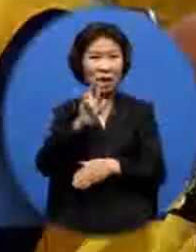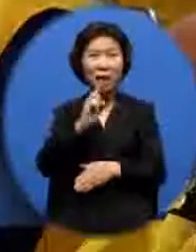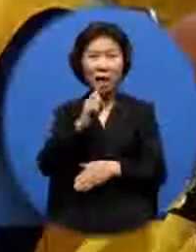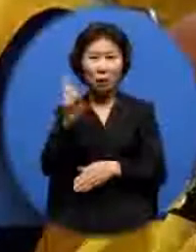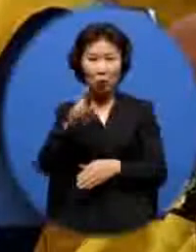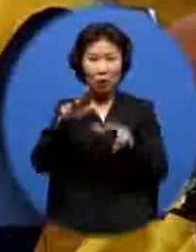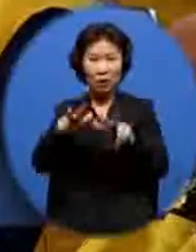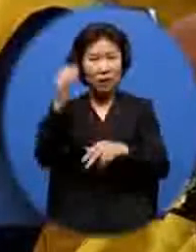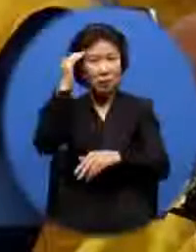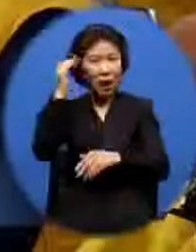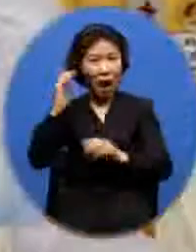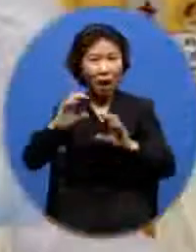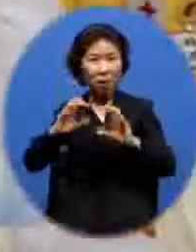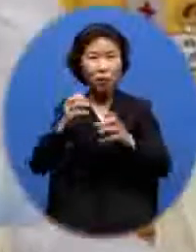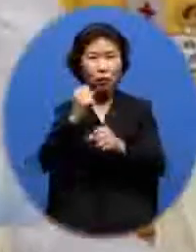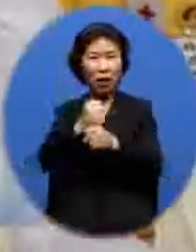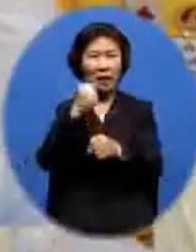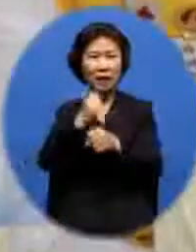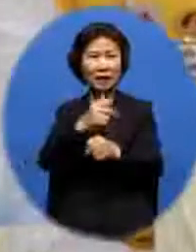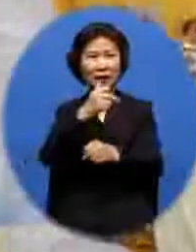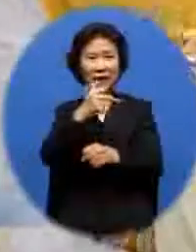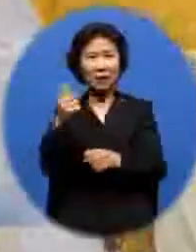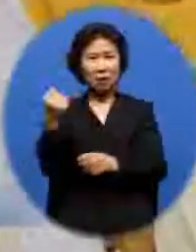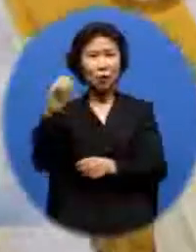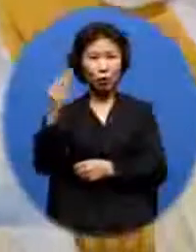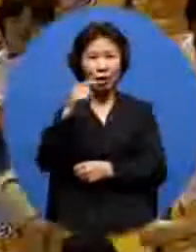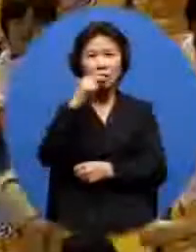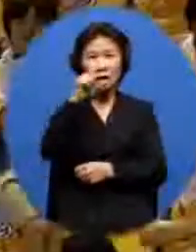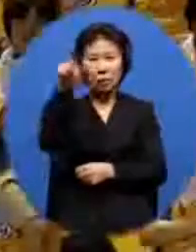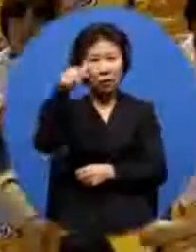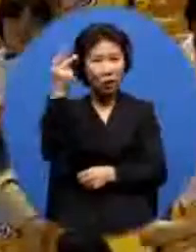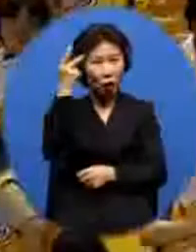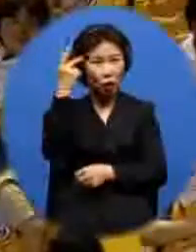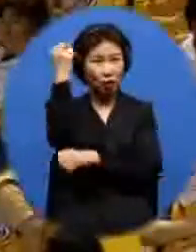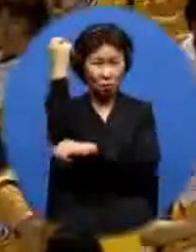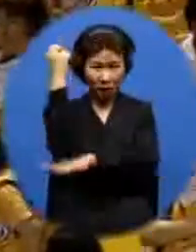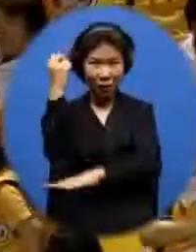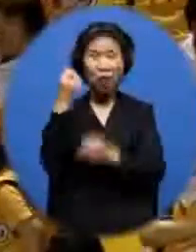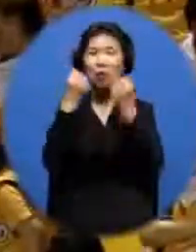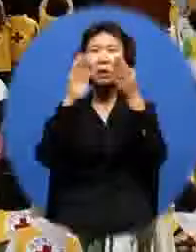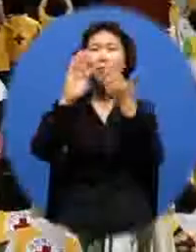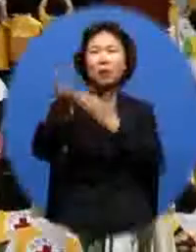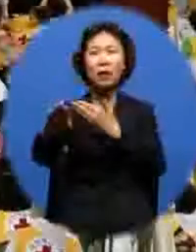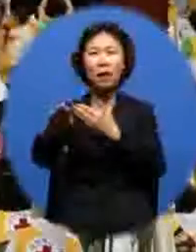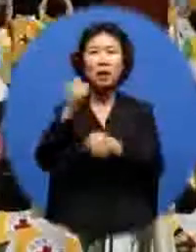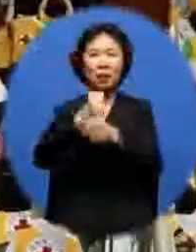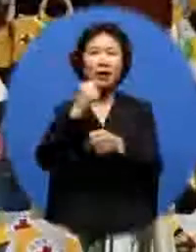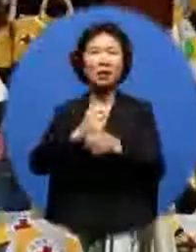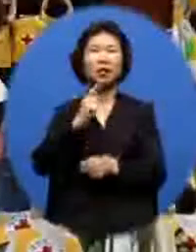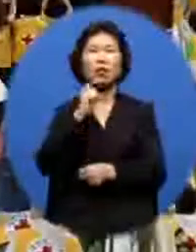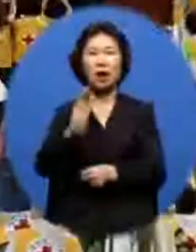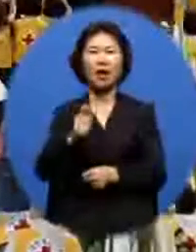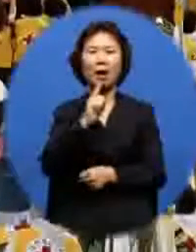대한민국을 만드는 데큰 힘이 된 적십자 정신을 바탕으로 새로운 미래를 개척해 나가자고 강조했습니다. 한편